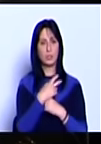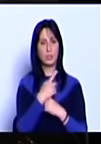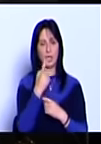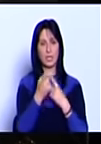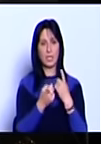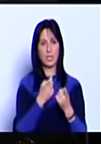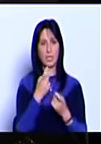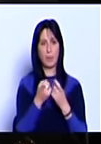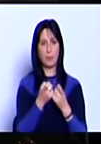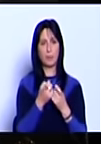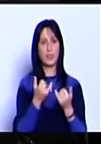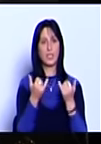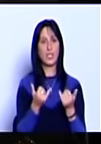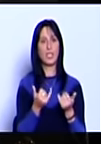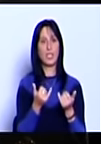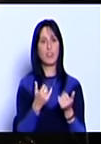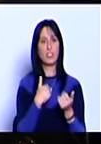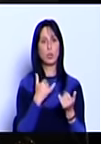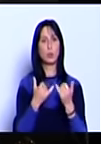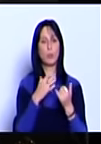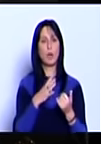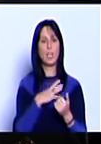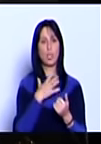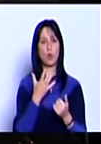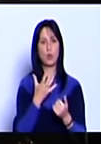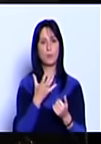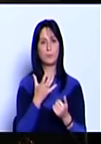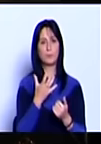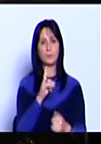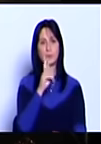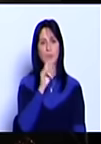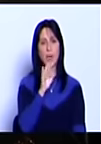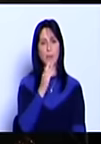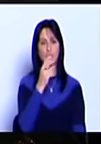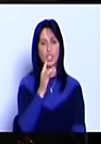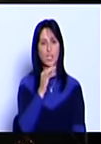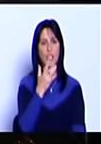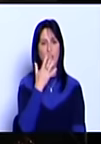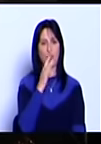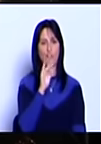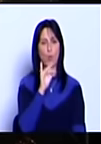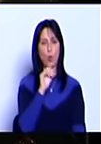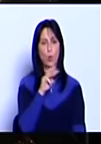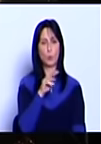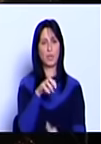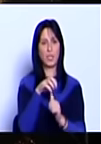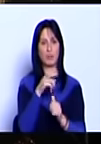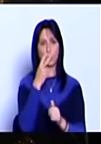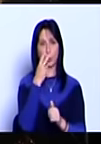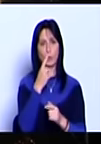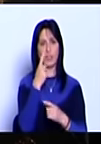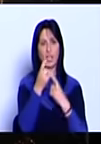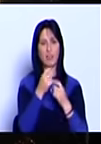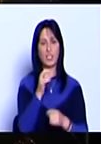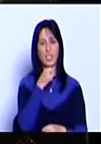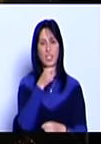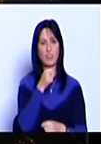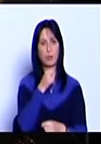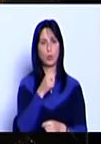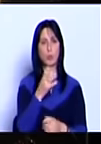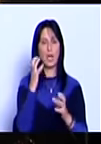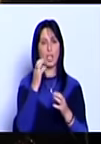გადაცემაში. დღეს ჩვენი სტუმარი იყო კახაბერ შარტავა, ეროვნული ფორუმის ლიდერი. თქვენ უყურებთ გადაცემას ინტერვიუ,